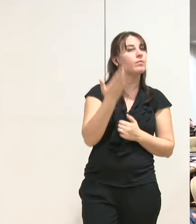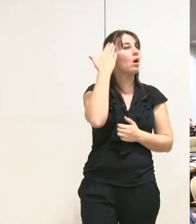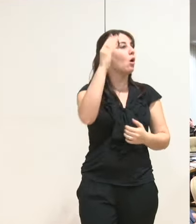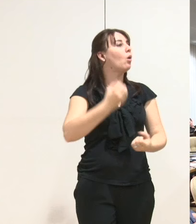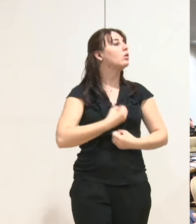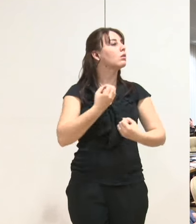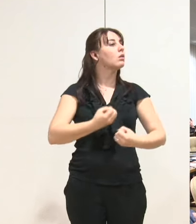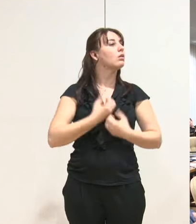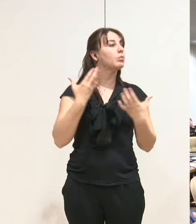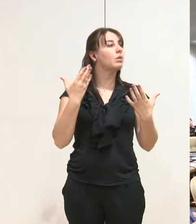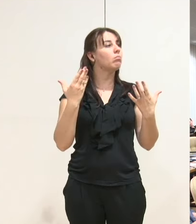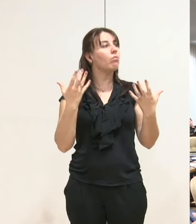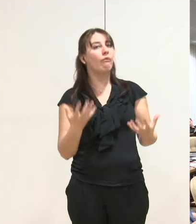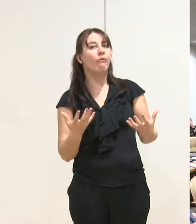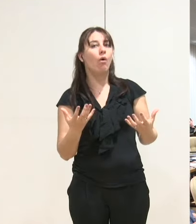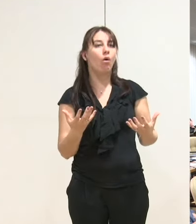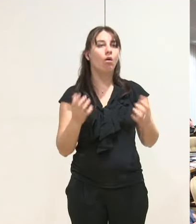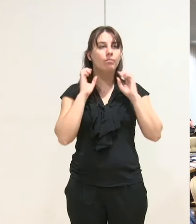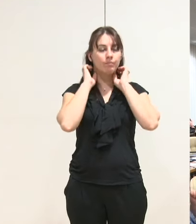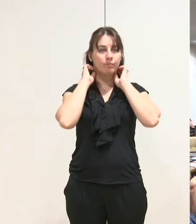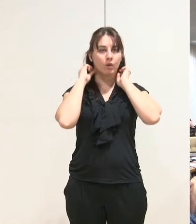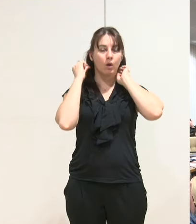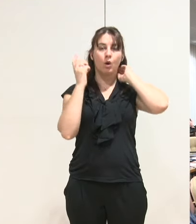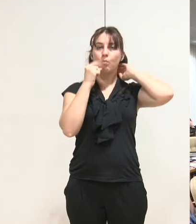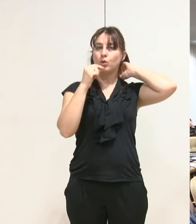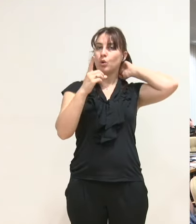prises de parole monsieur